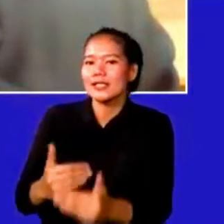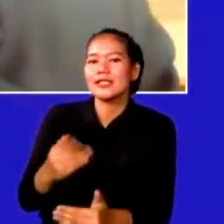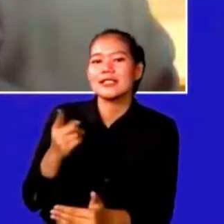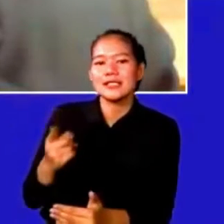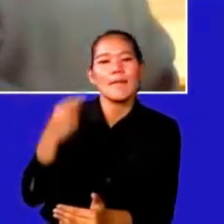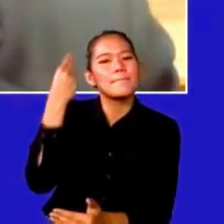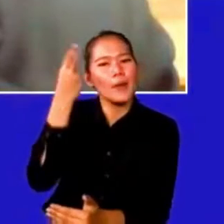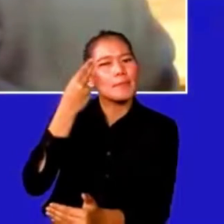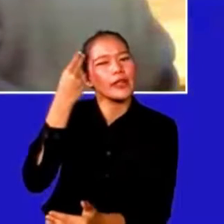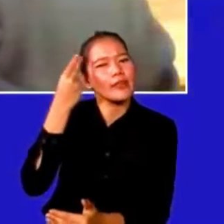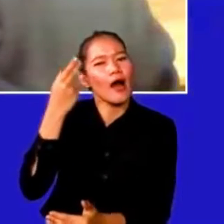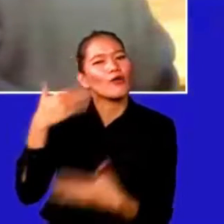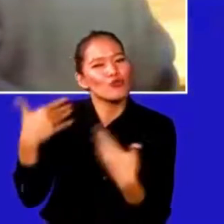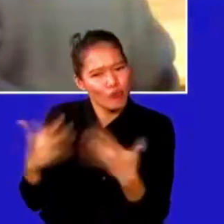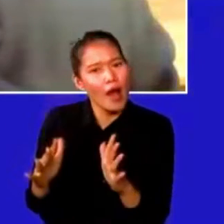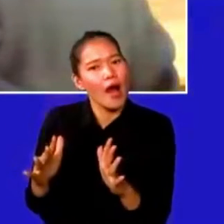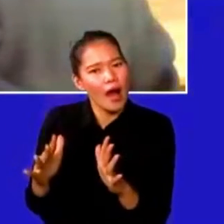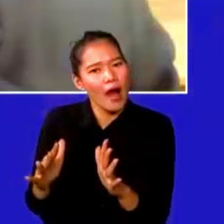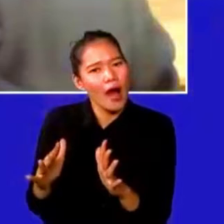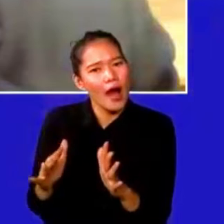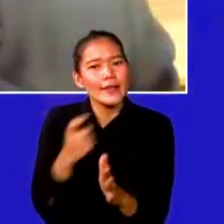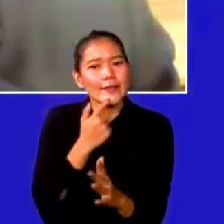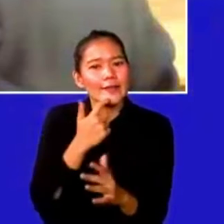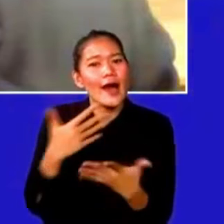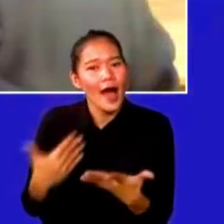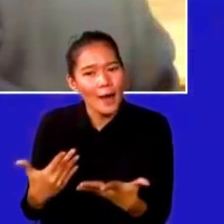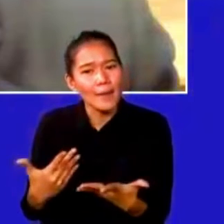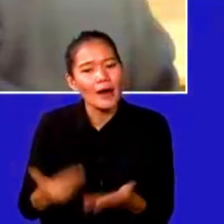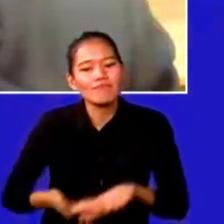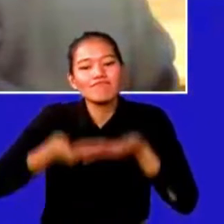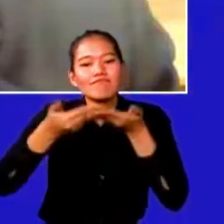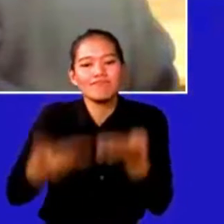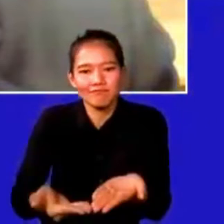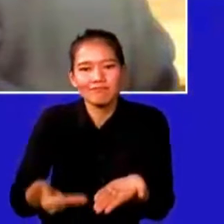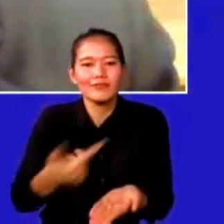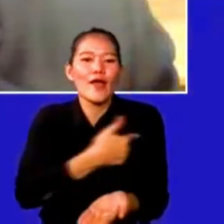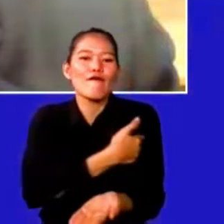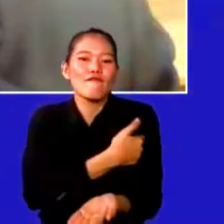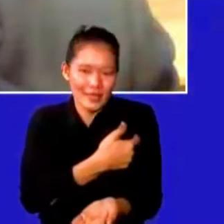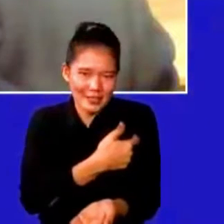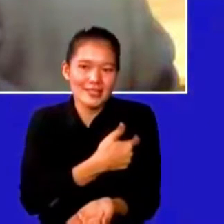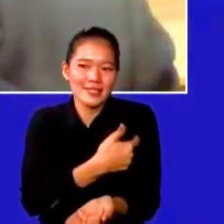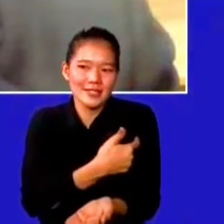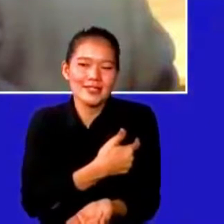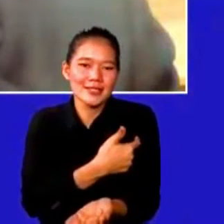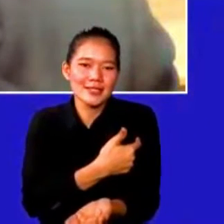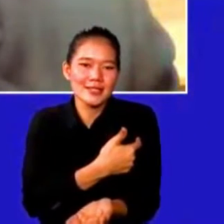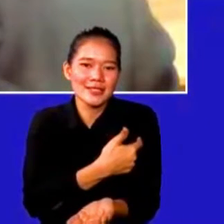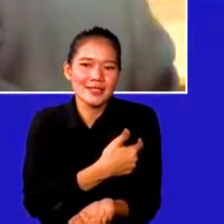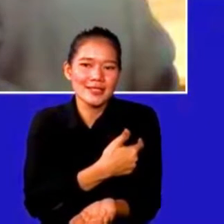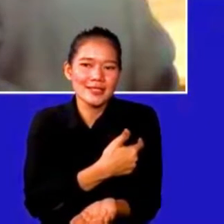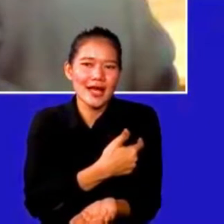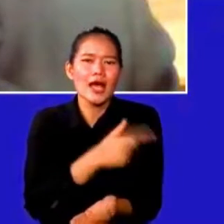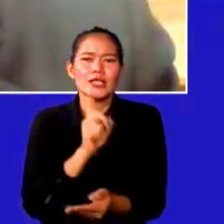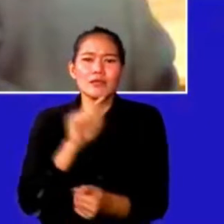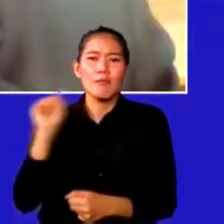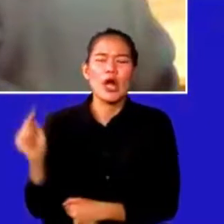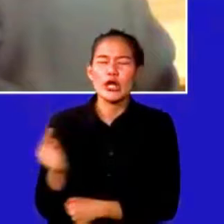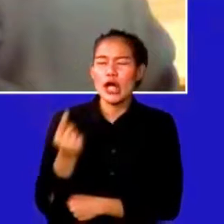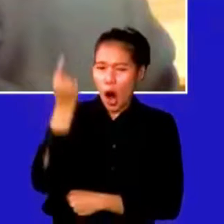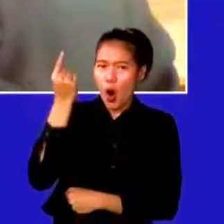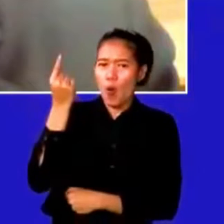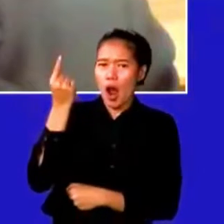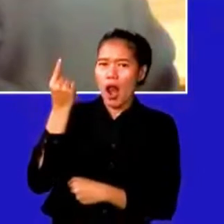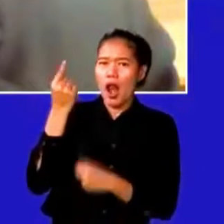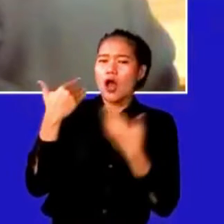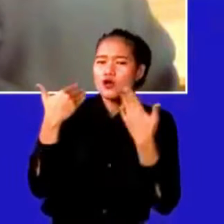dilakukan Slank pemerintah dalam ikhtiar penyediaan Pakde ini yang memang sedari awal